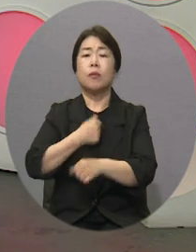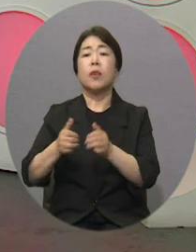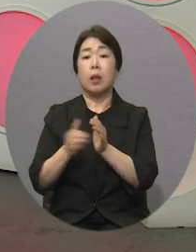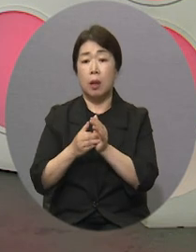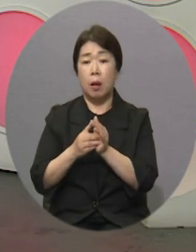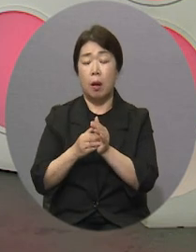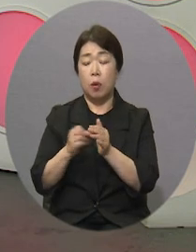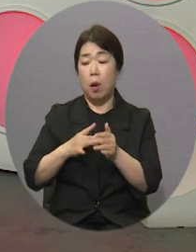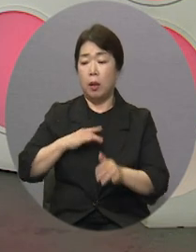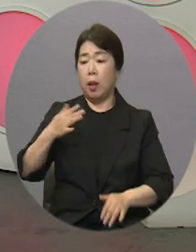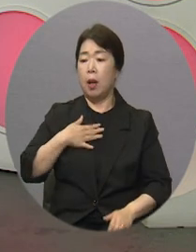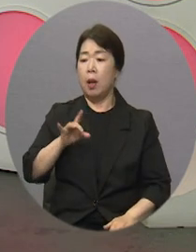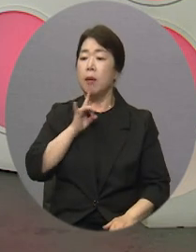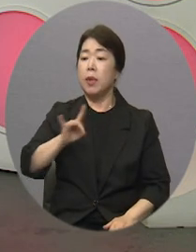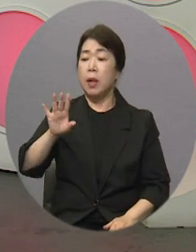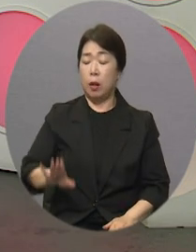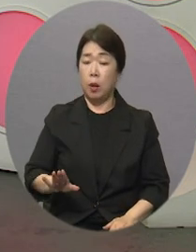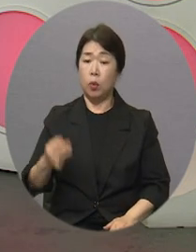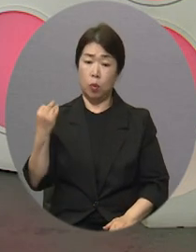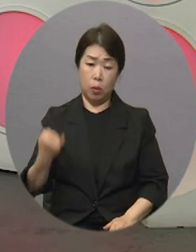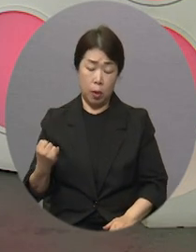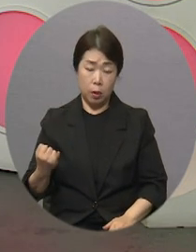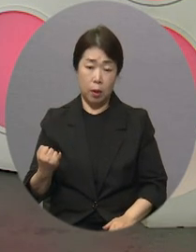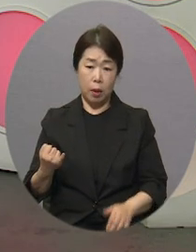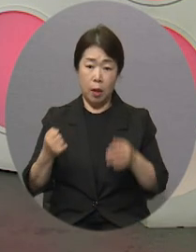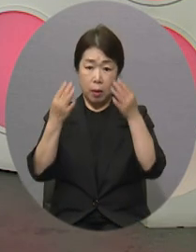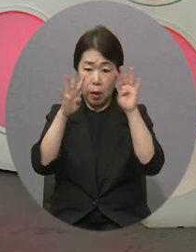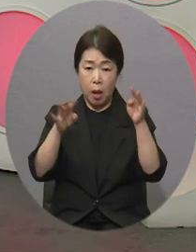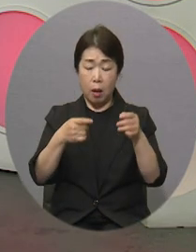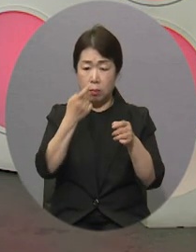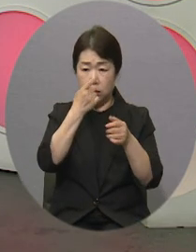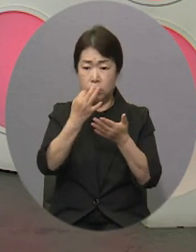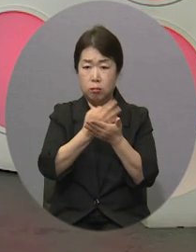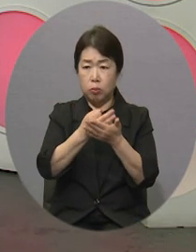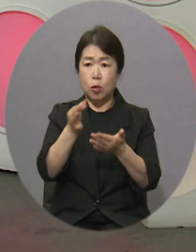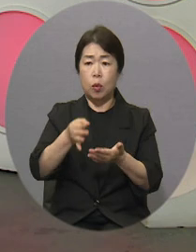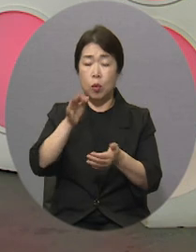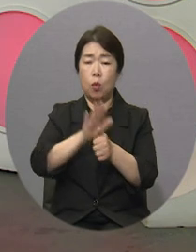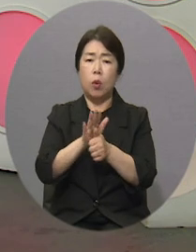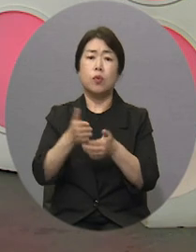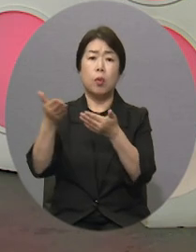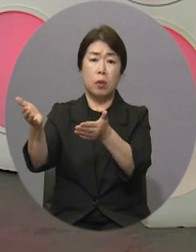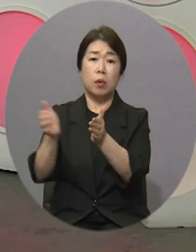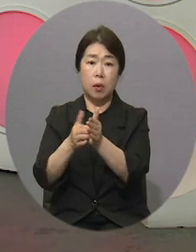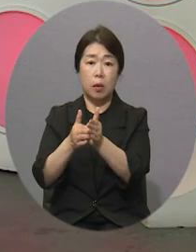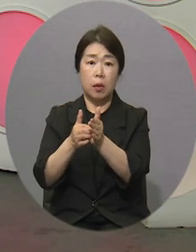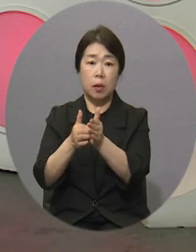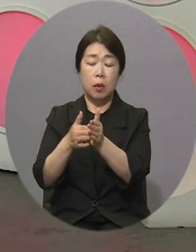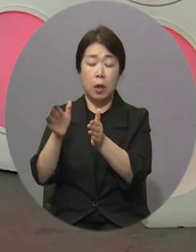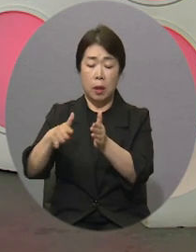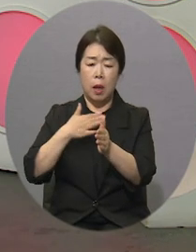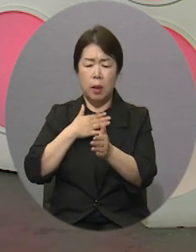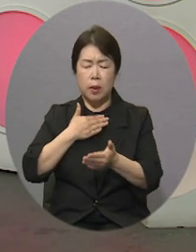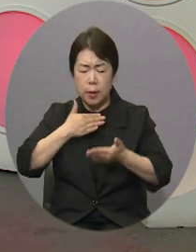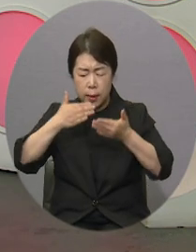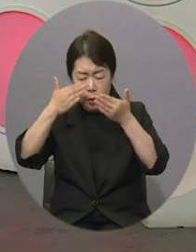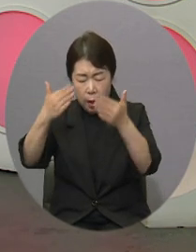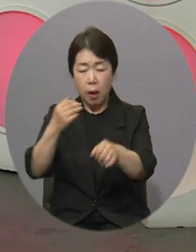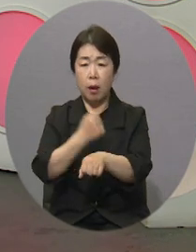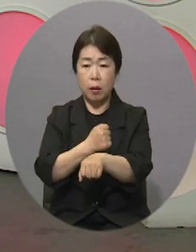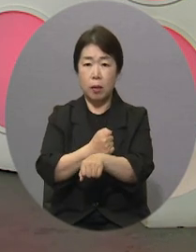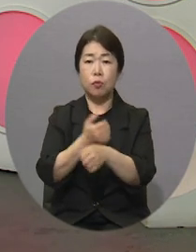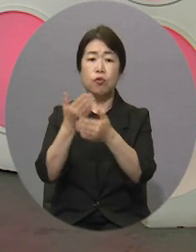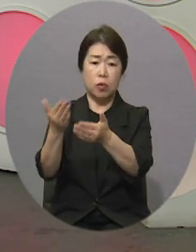일. 그동안 마냥 기쁜 마음으로 희생한 것은 아니었다는 걸 알았습니다. 엄마가 건넨